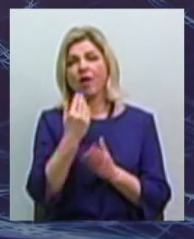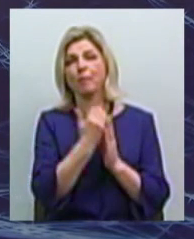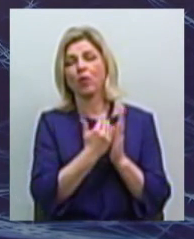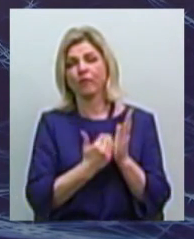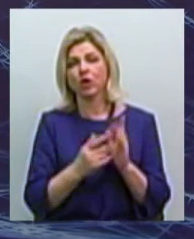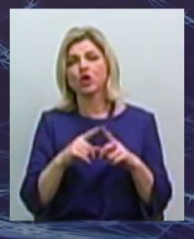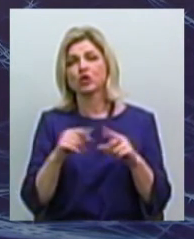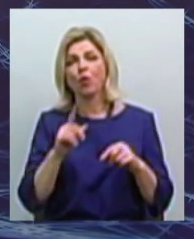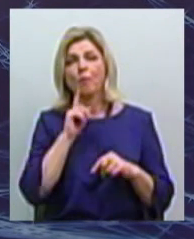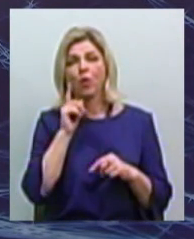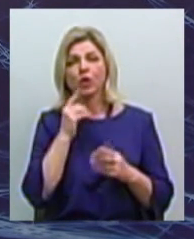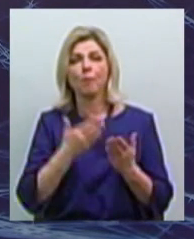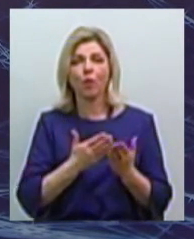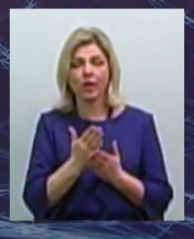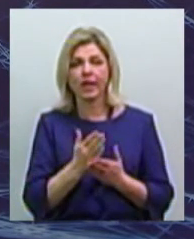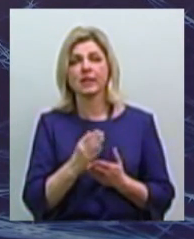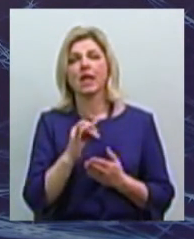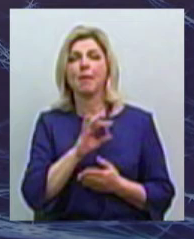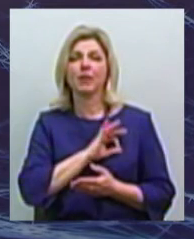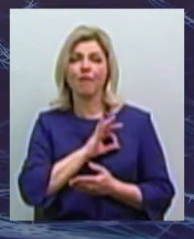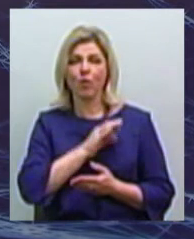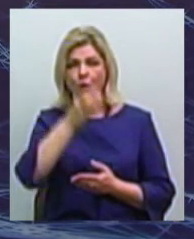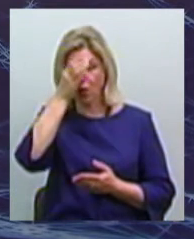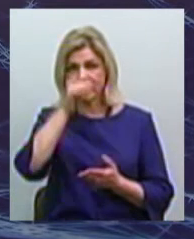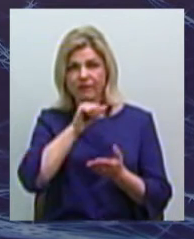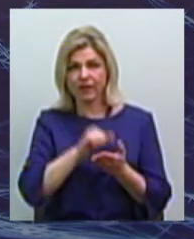школа молодіжної політики, і школа правової освіти впродовж